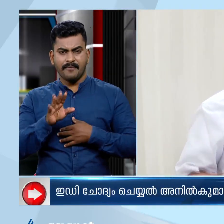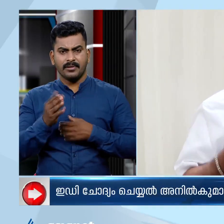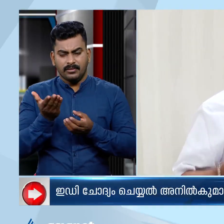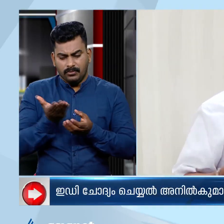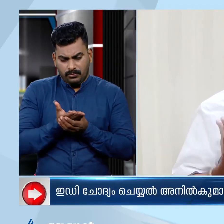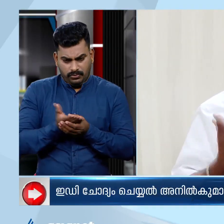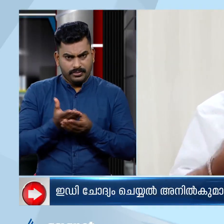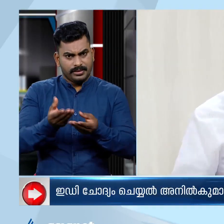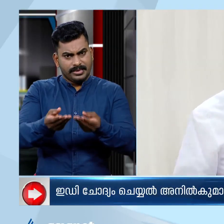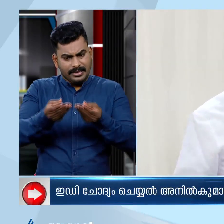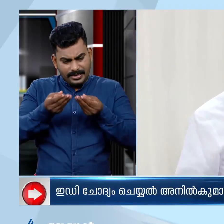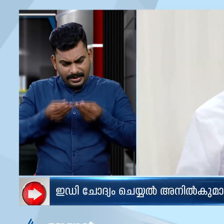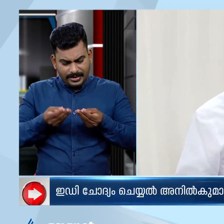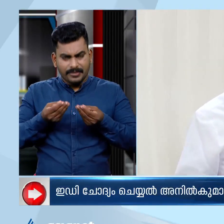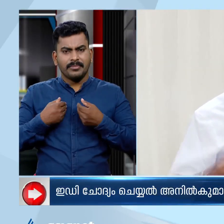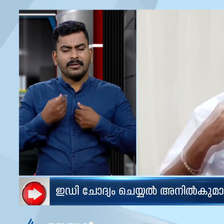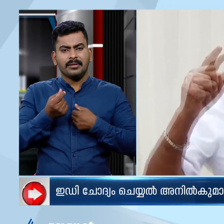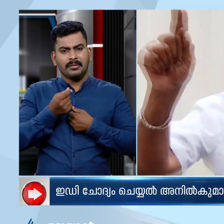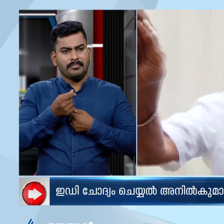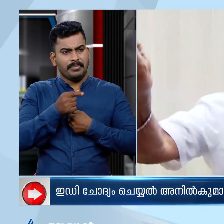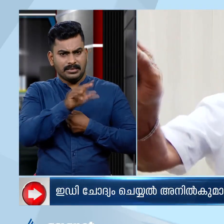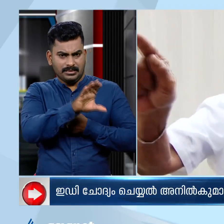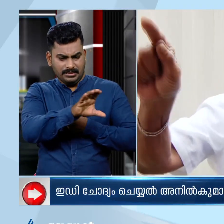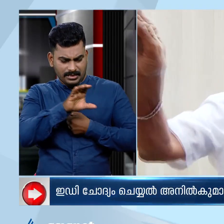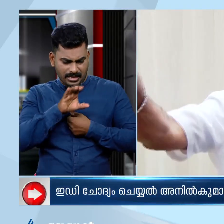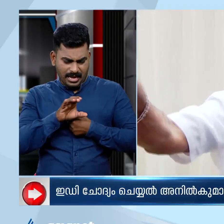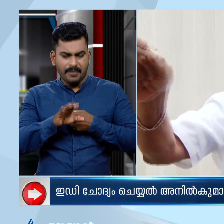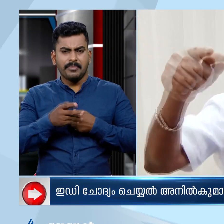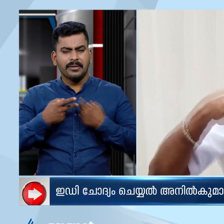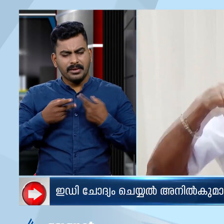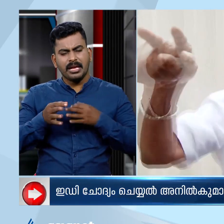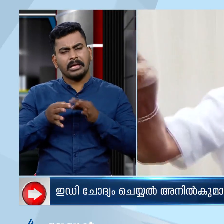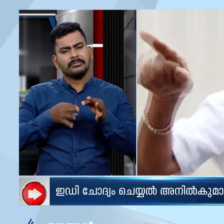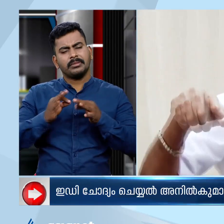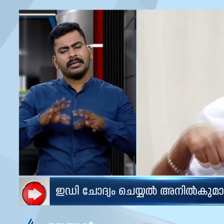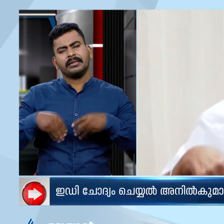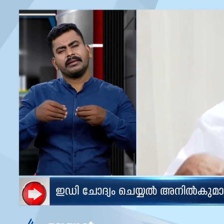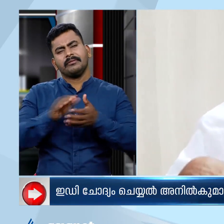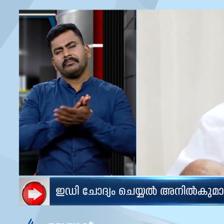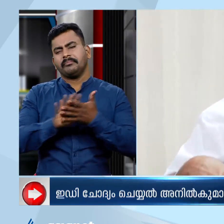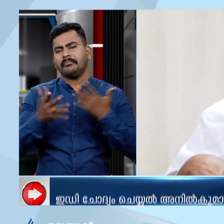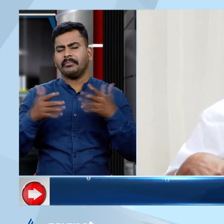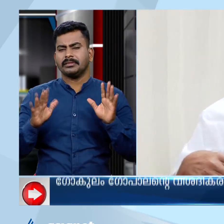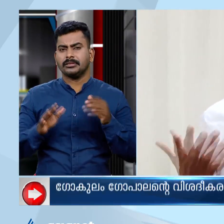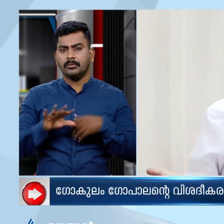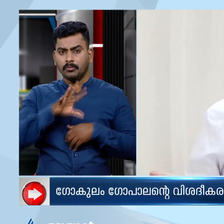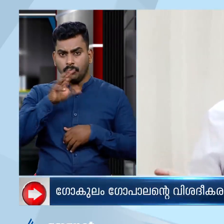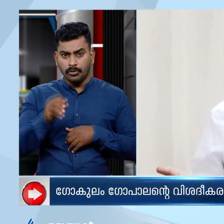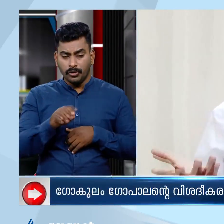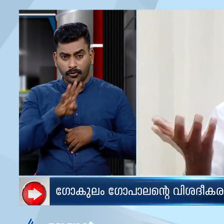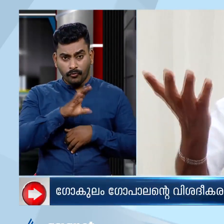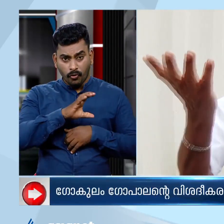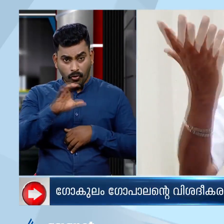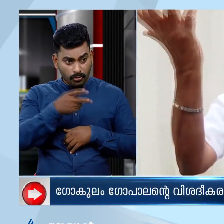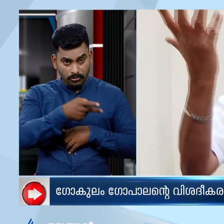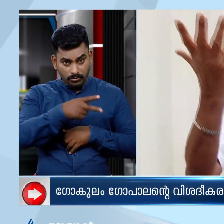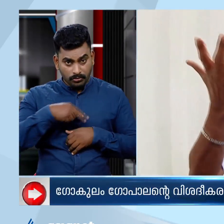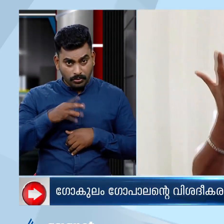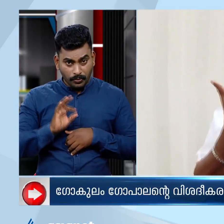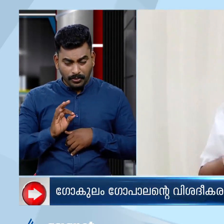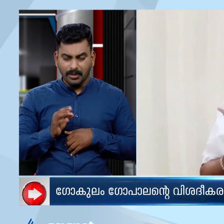കെട്ടുന്നുണ്ട്. അദ്ദേഹത്തിന് അതിൻ്റെ ഡോക്യുമെൻ്റ് എൻ്റെ അടുത്തല്ലേ, അതിൻ്റെ വിശദീകരണം കൊടുക്കും ഈ ഡി ചോദിച്ചുകൊണ്ട് അതിന് പോകുന്നത്. 4 കോടി